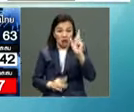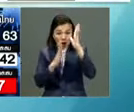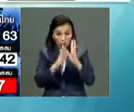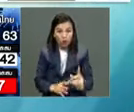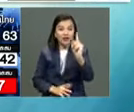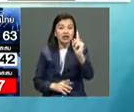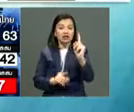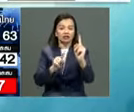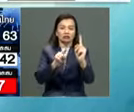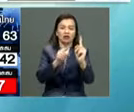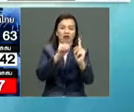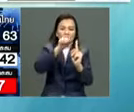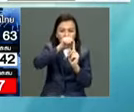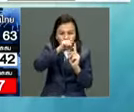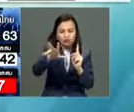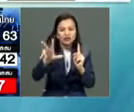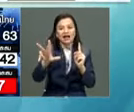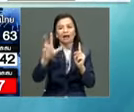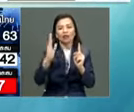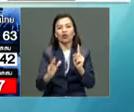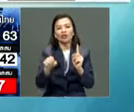คืนหนึ่งคนไปติดต่อให้ได้มากกว่า 1